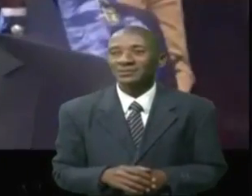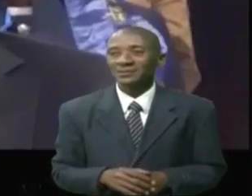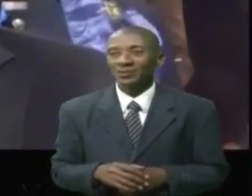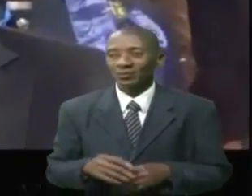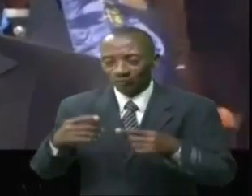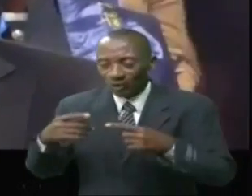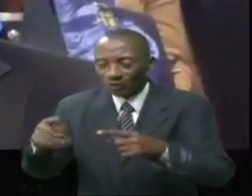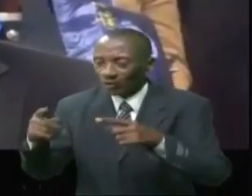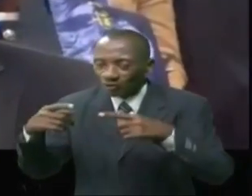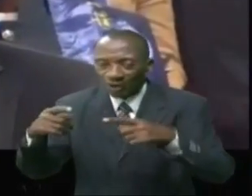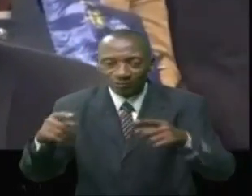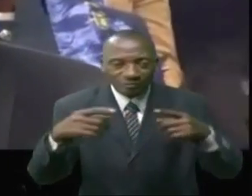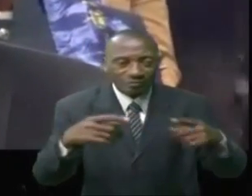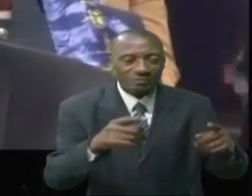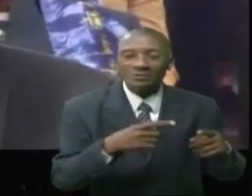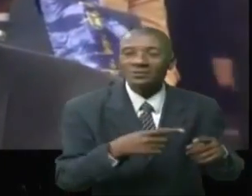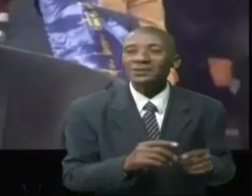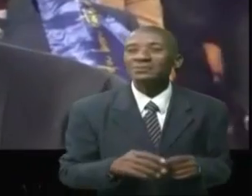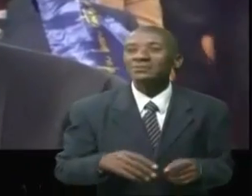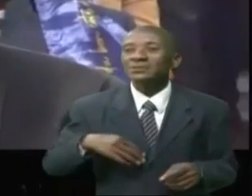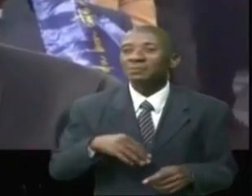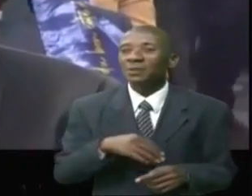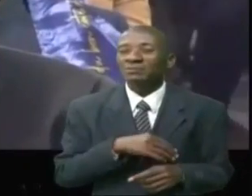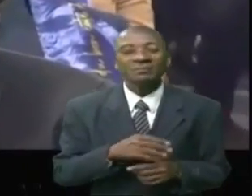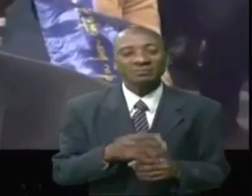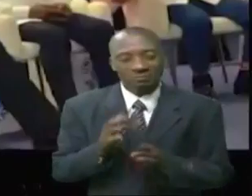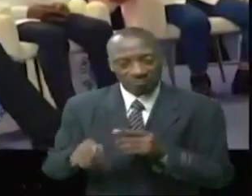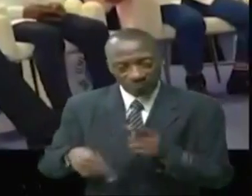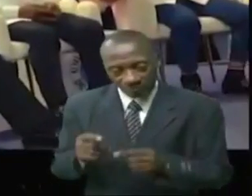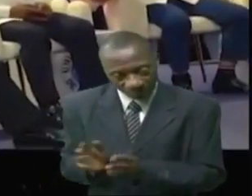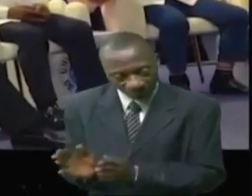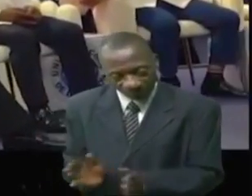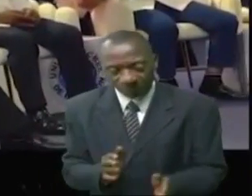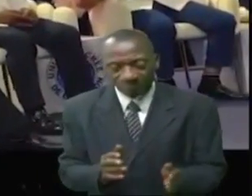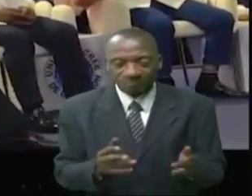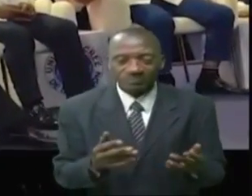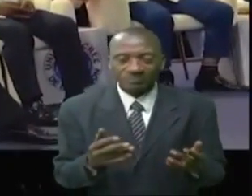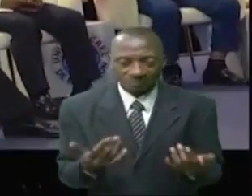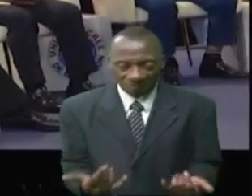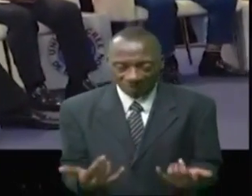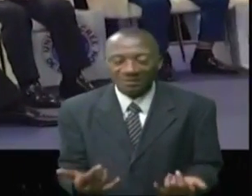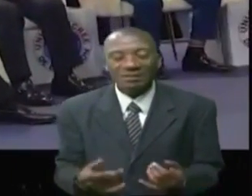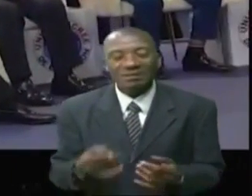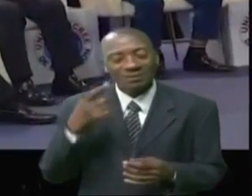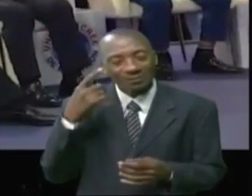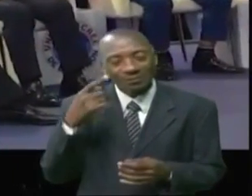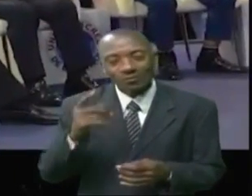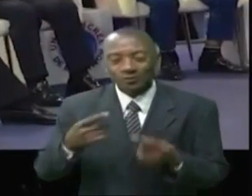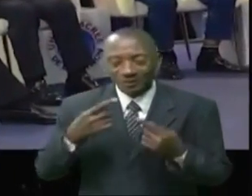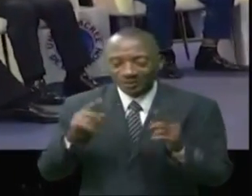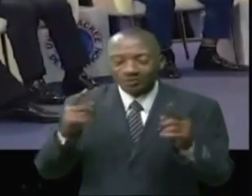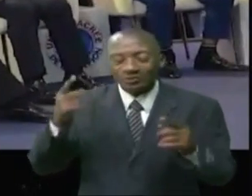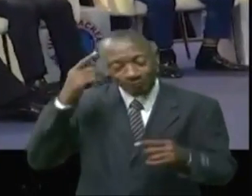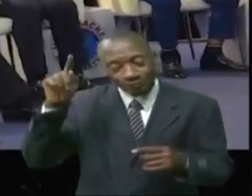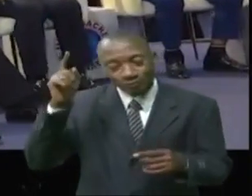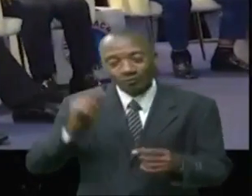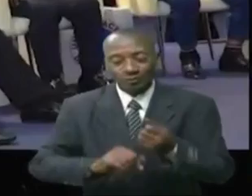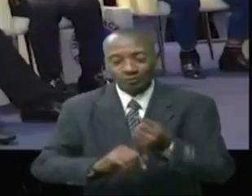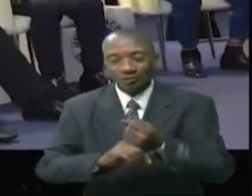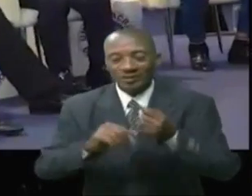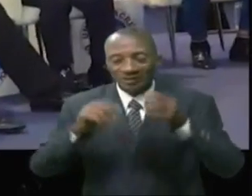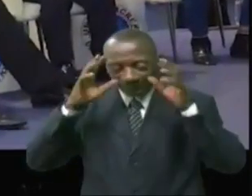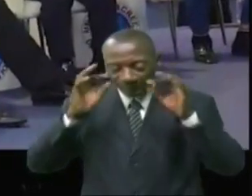se justifie par le fait qu'il a changé le paysage politique dans notre pays par sa façon de diriger. Le